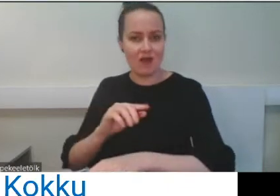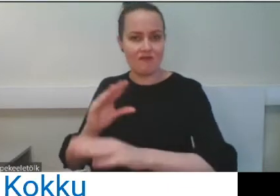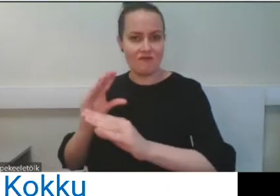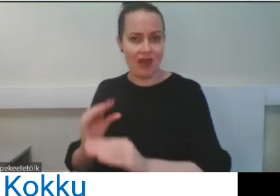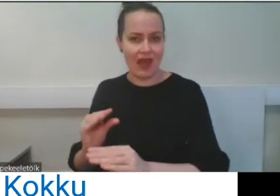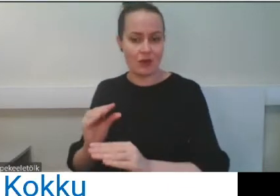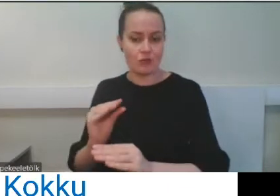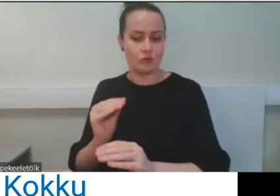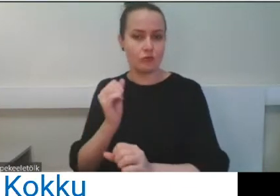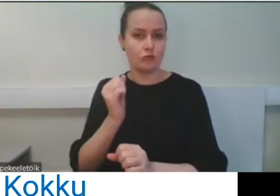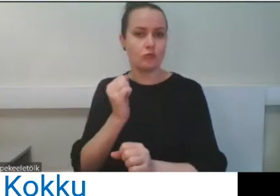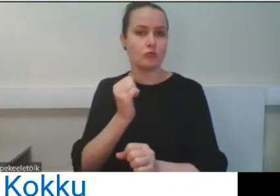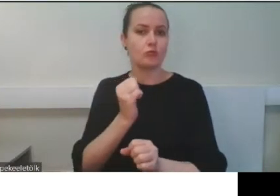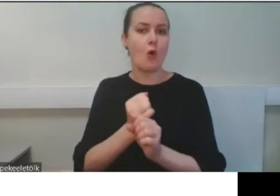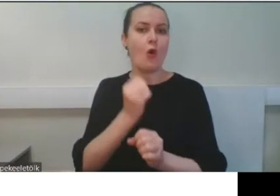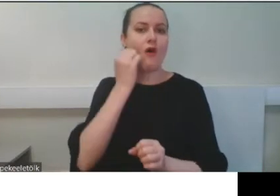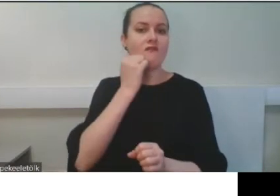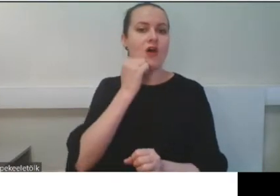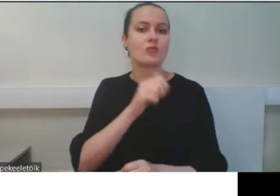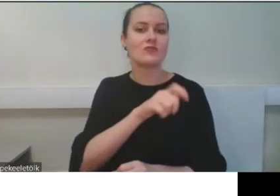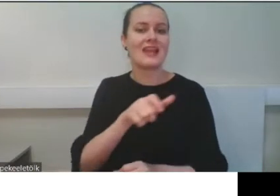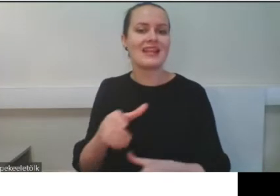mitte. Lähme edasi.